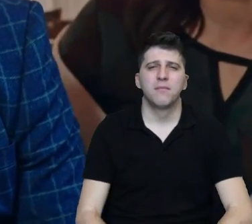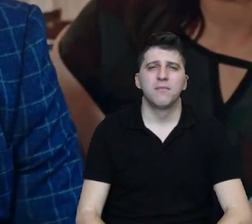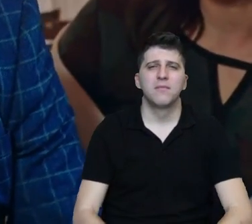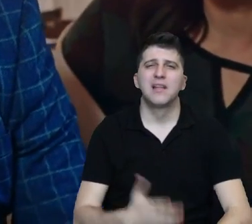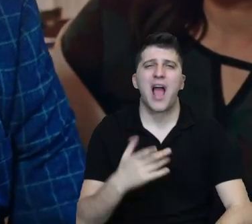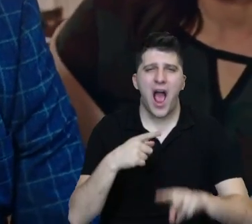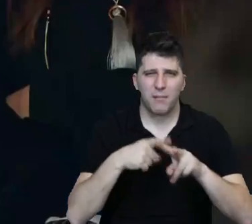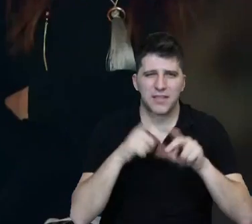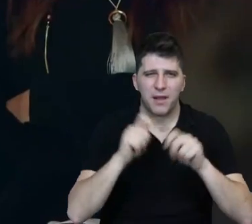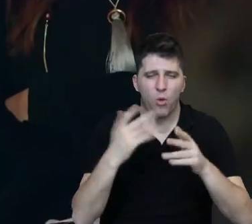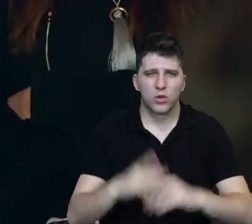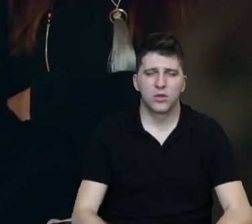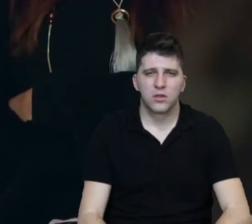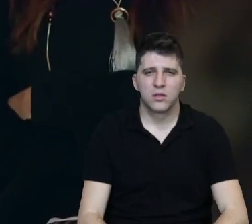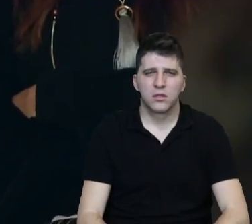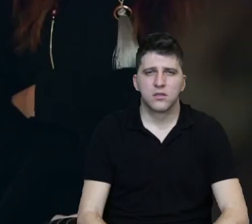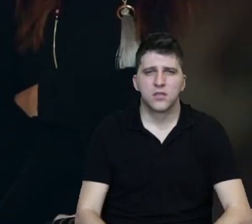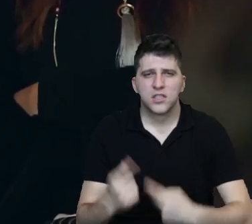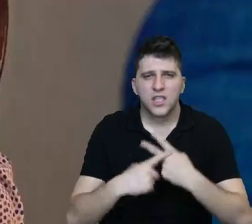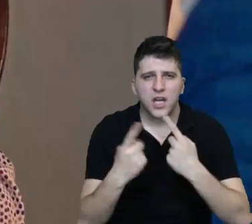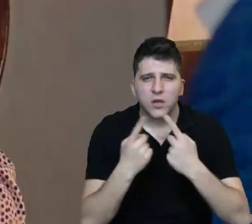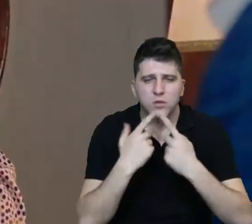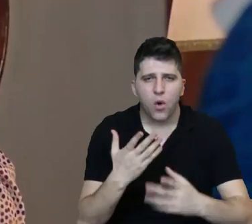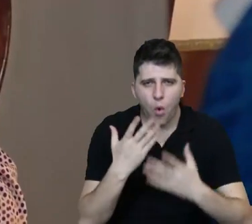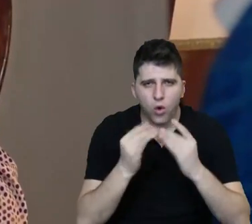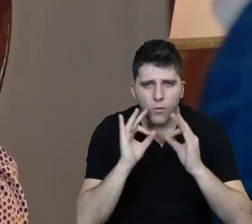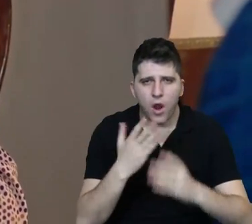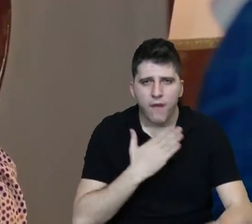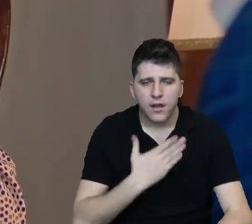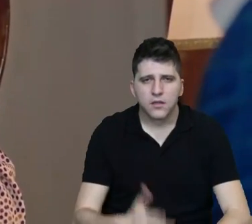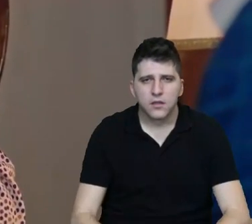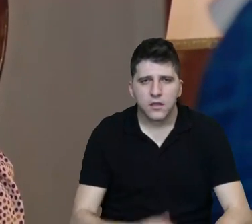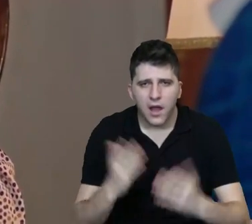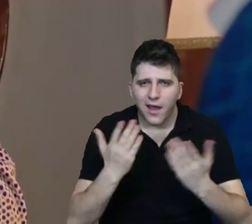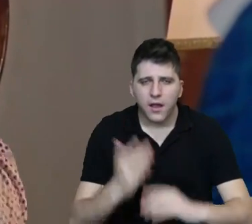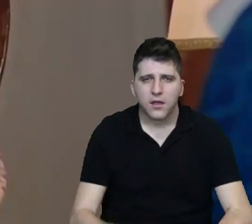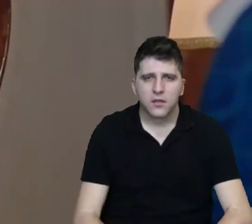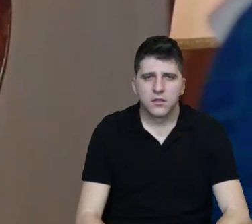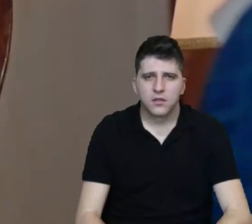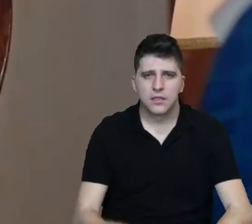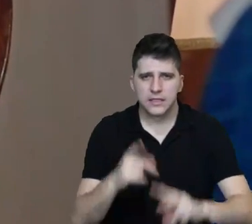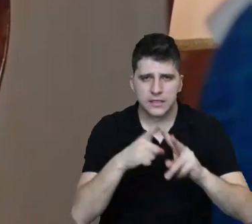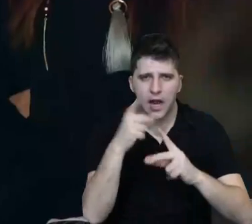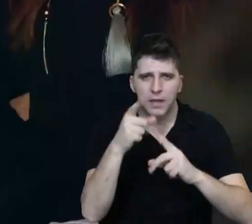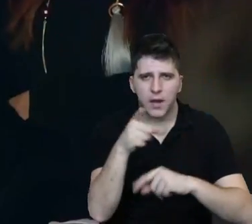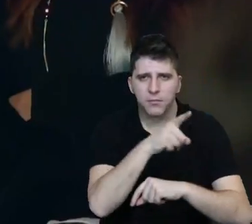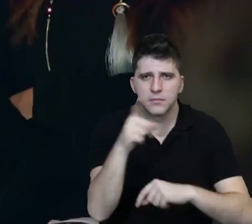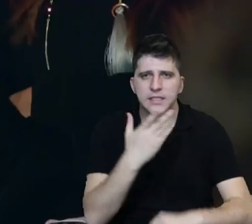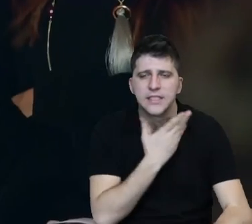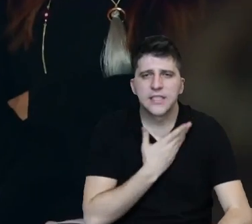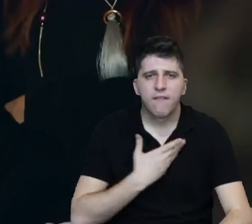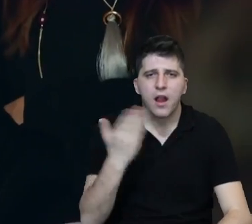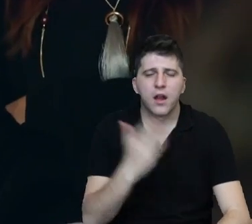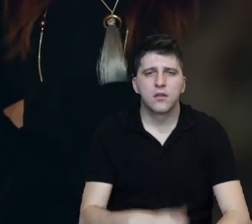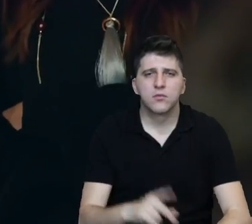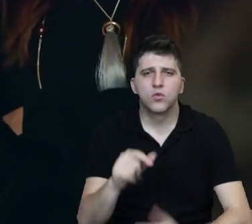Kalpazanlık mı yapıyorsun? Yaşar ne diyorsun sen? Olur mu öyle şey efendi? Ha? Nalan'la İbrahim birbirlerini